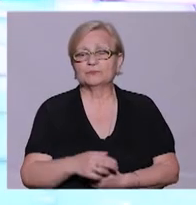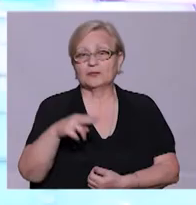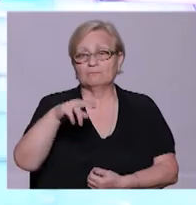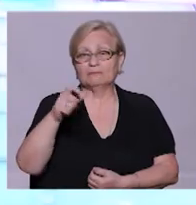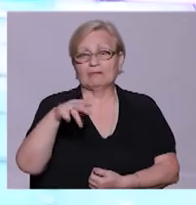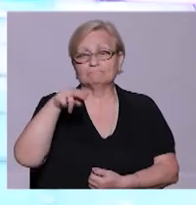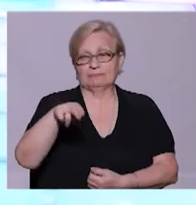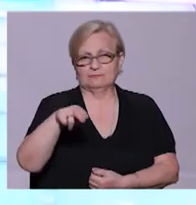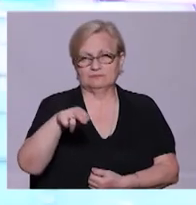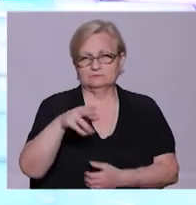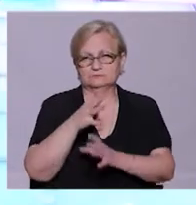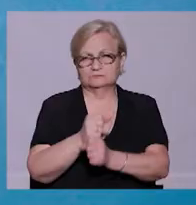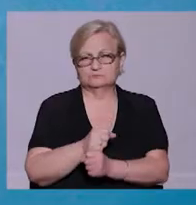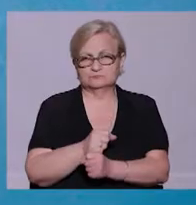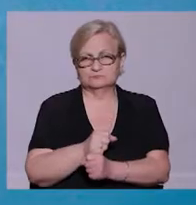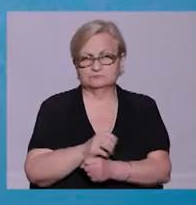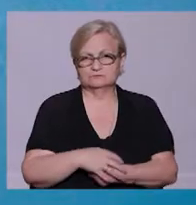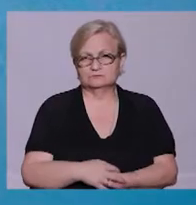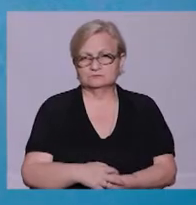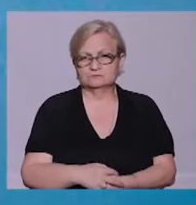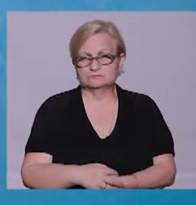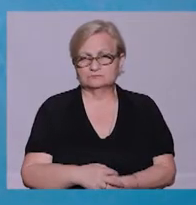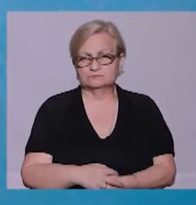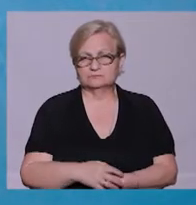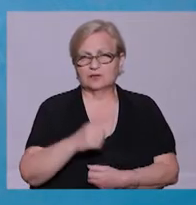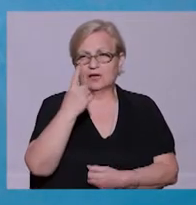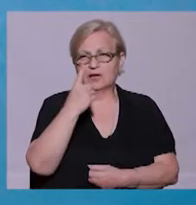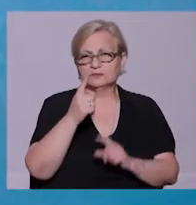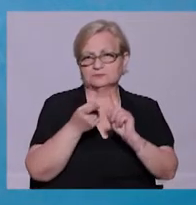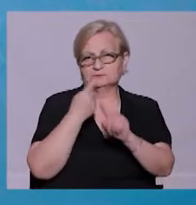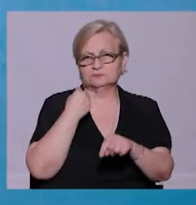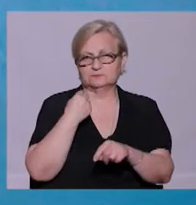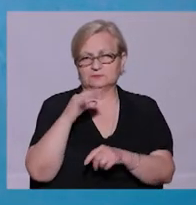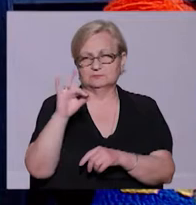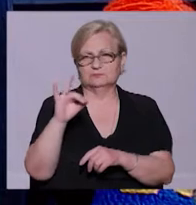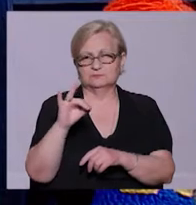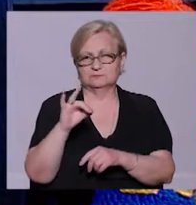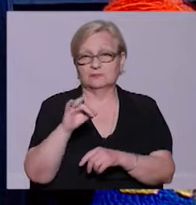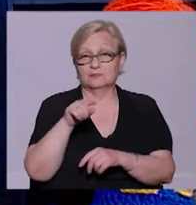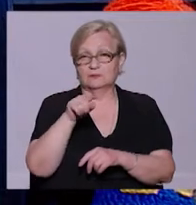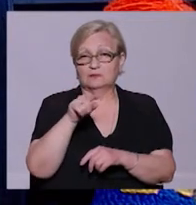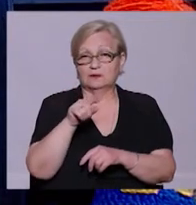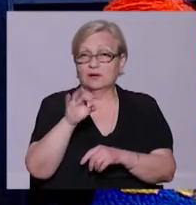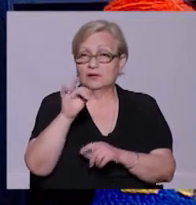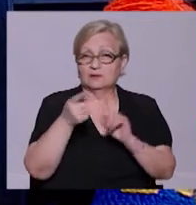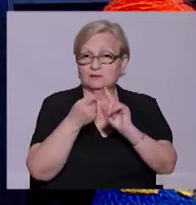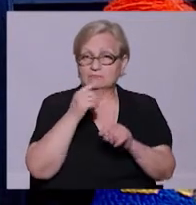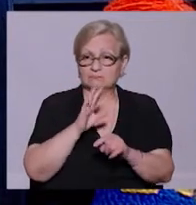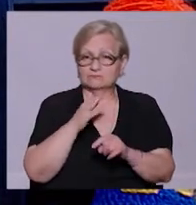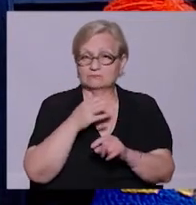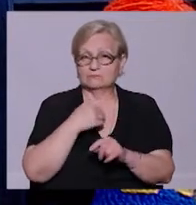პეპ უწერია. მე ვფიქრობ, ასო გამორჩა. იმისთვის რომ ასო არ გამოგჩეს